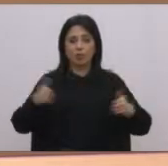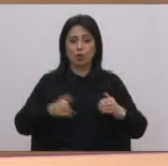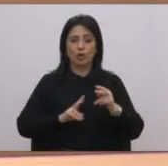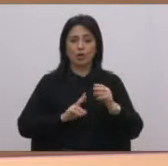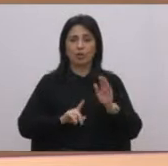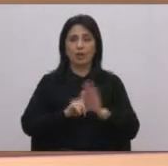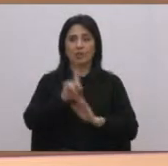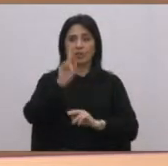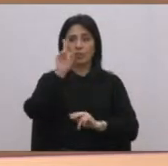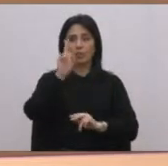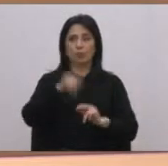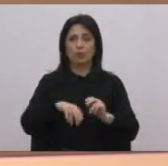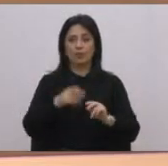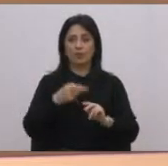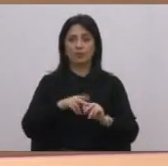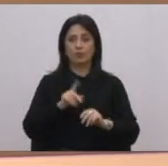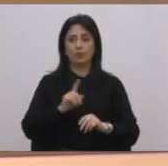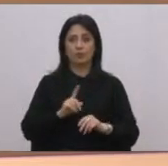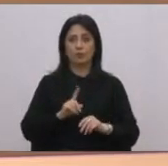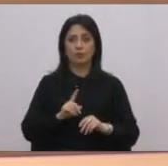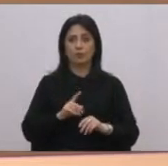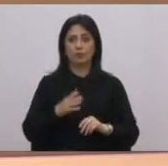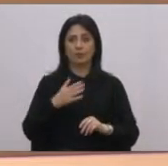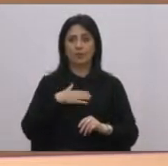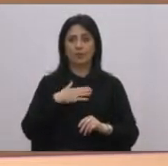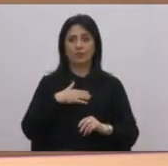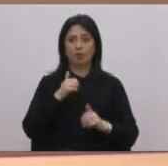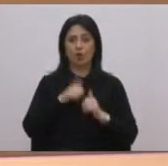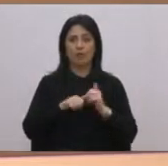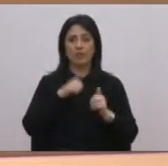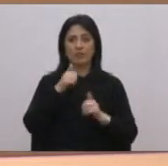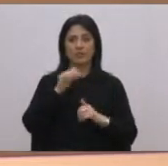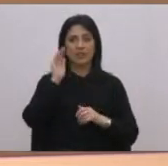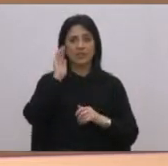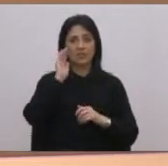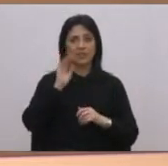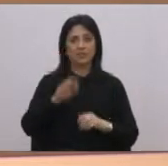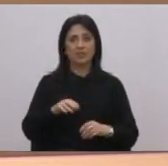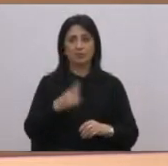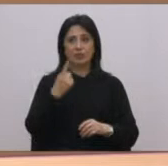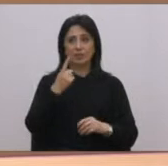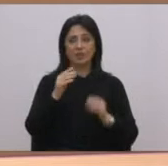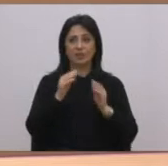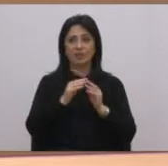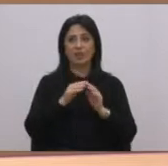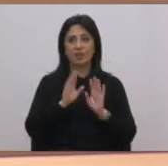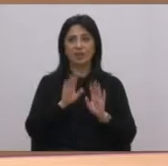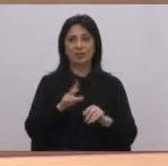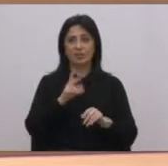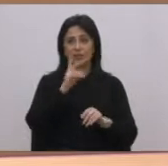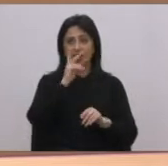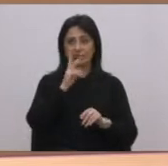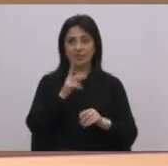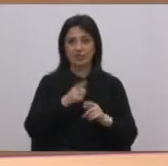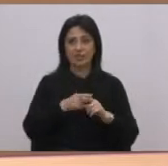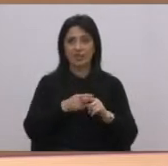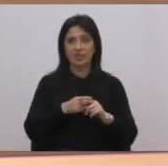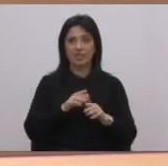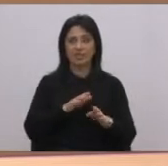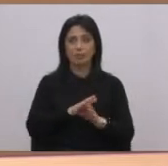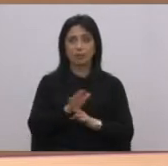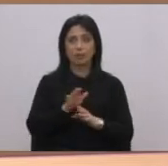ბოლომდე, იმიტომ რომ ჩვენ ყოველ წელს ვისმენთ ერთი და იგივეს, ხედავთ ნაწილობრივ